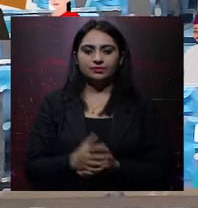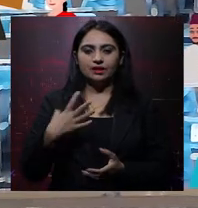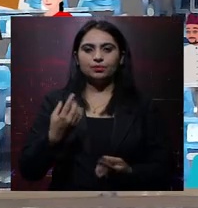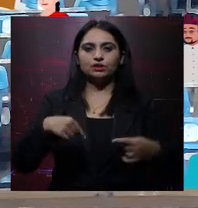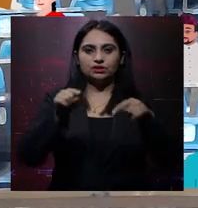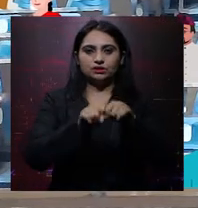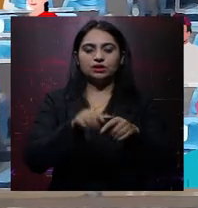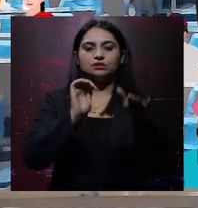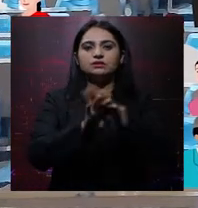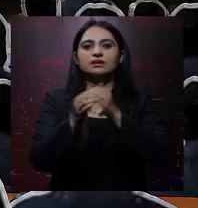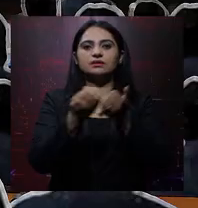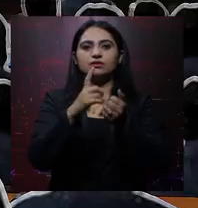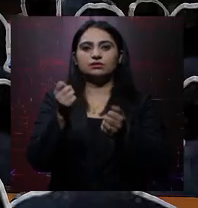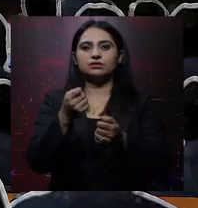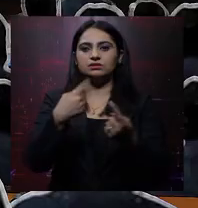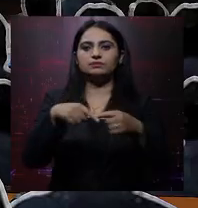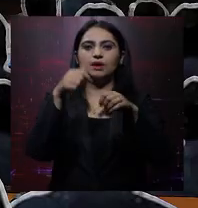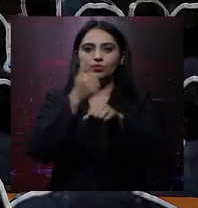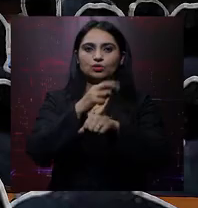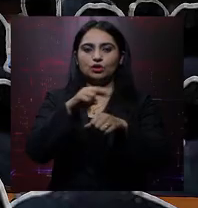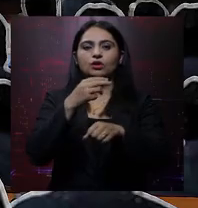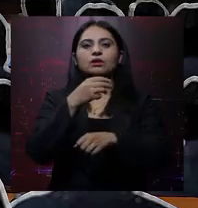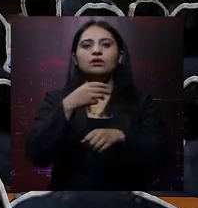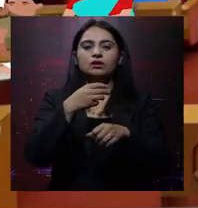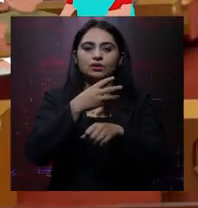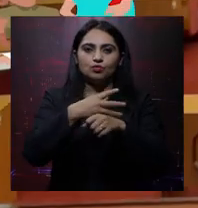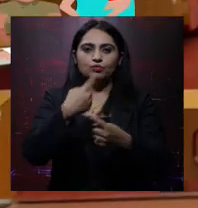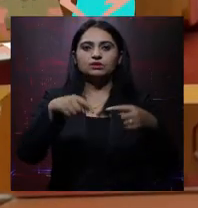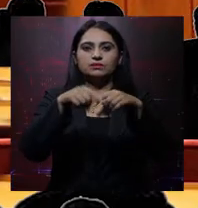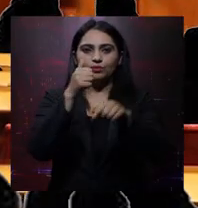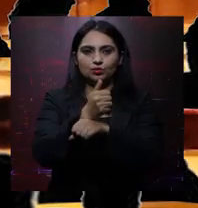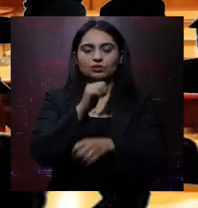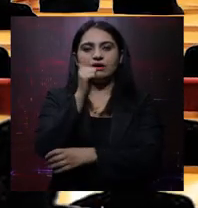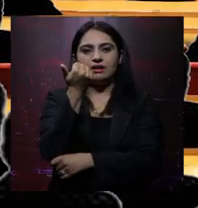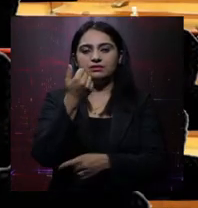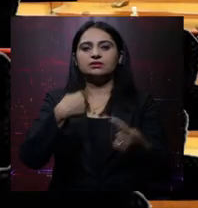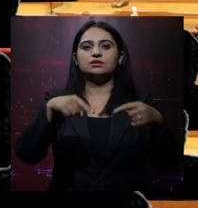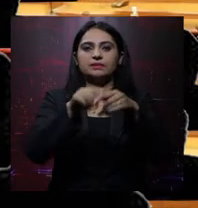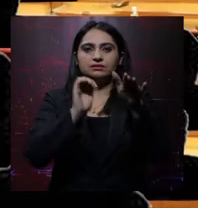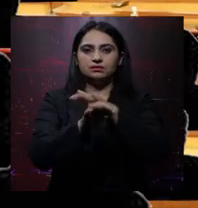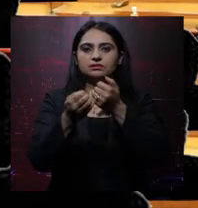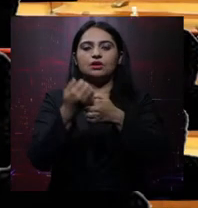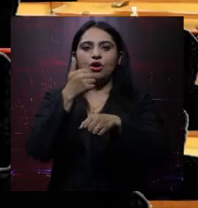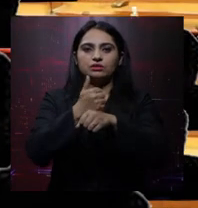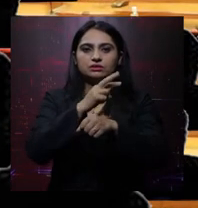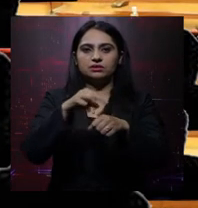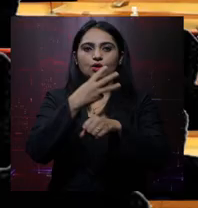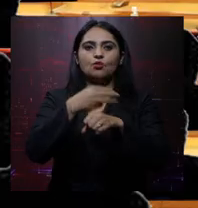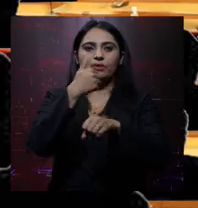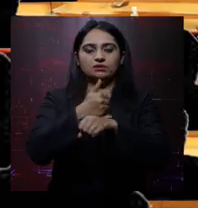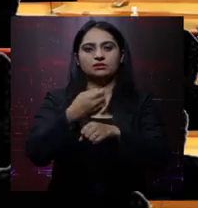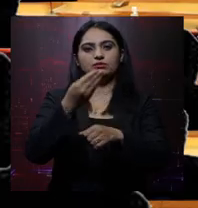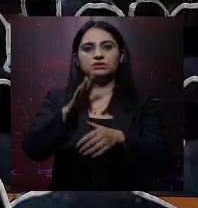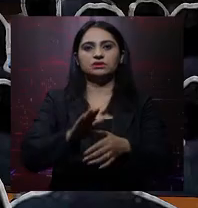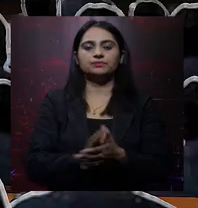प्रतिनिधि सभाको सञ्चालनका लागि सभामुख र उपसभामुख तथा राष्ट्रिय सभा सञ्चालनका लागि अध्यक्ष र उपाध्यक्ष